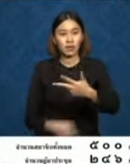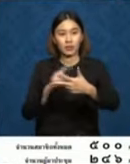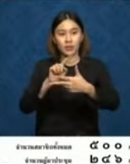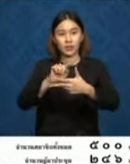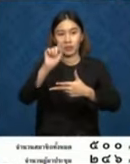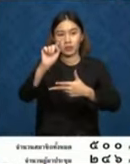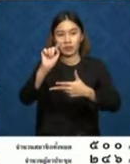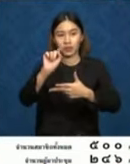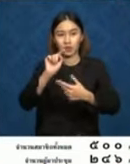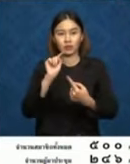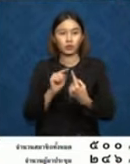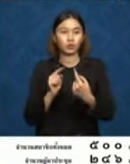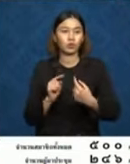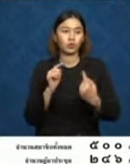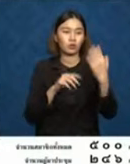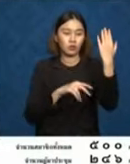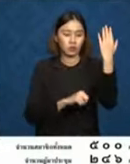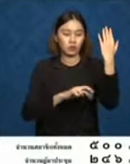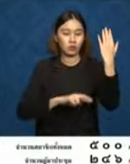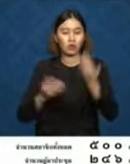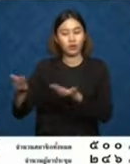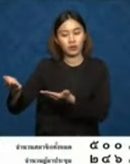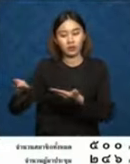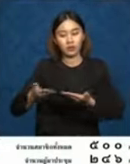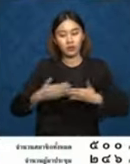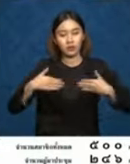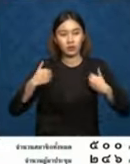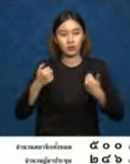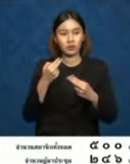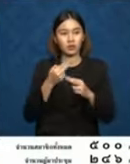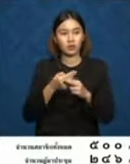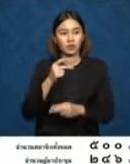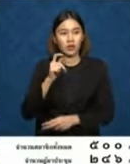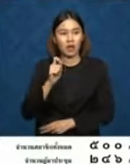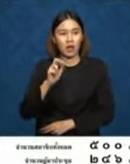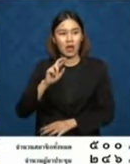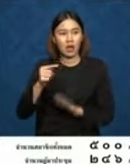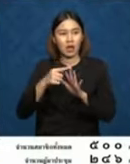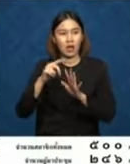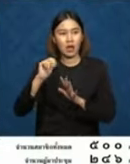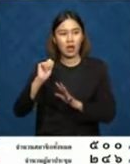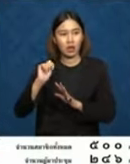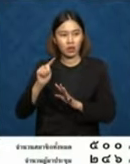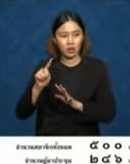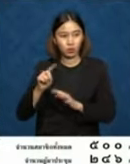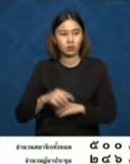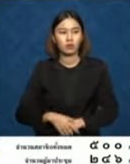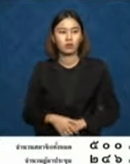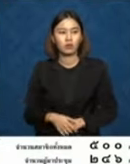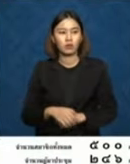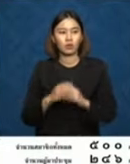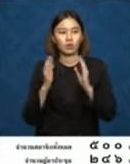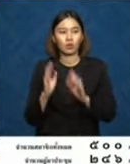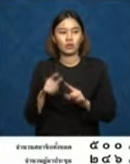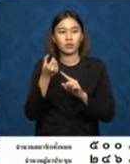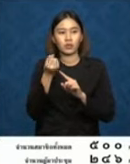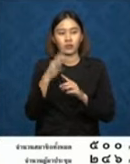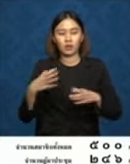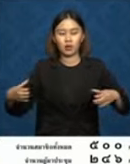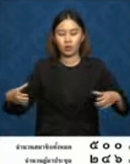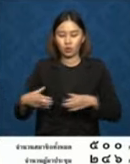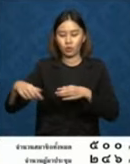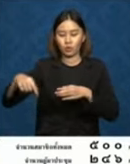แรกก็คือชาวนราธิวาสยินดีต้อนรับท่านอรุณบุญชมจุฬาราชมนตรีคนที่19พร้อมคณะชุด